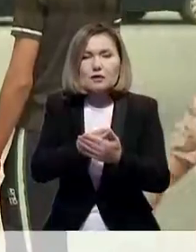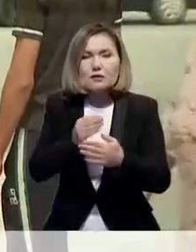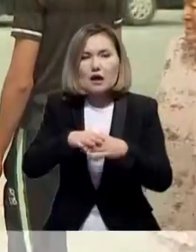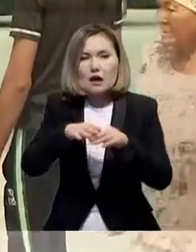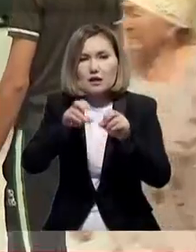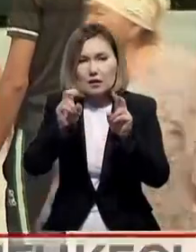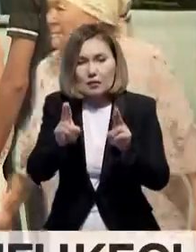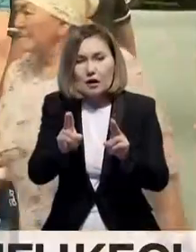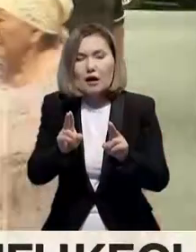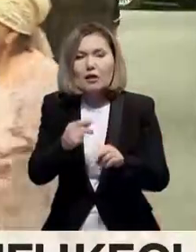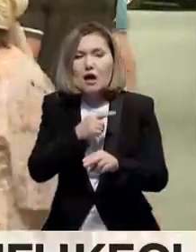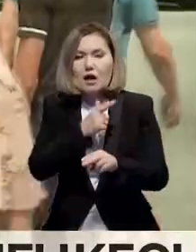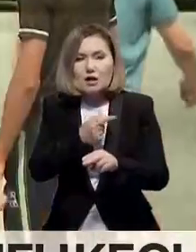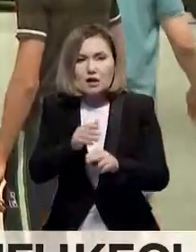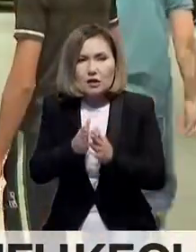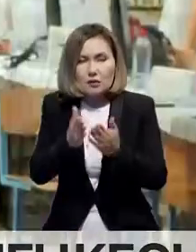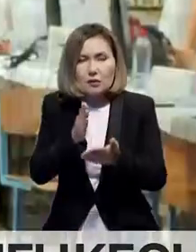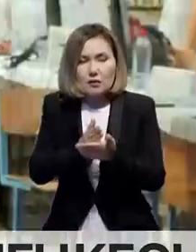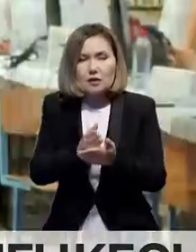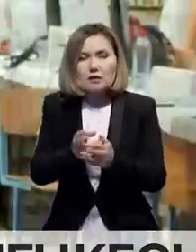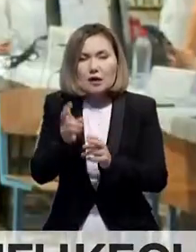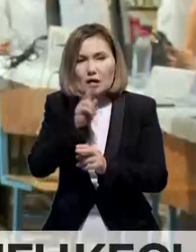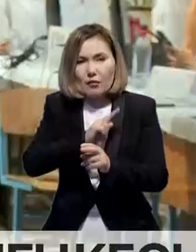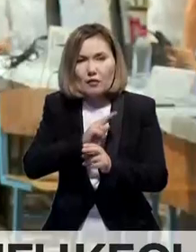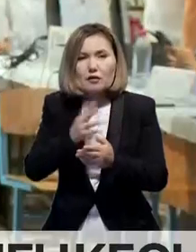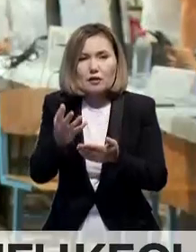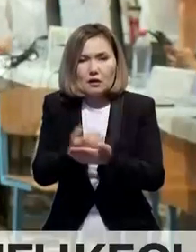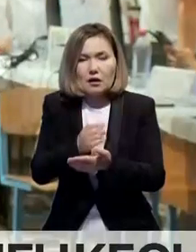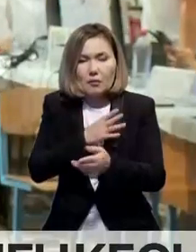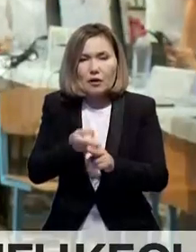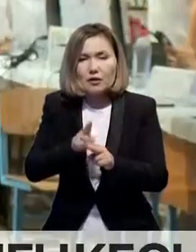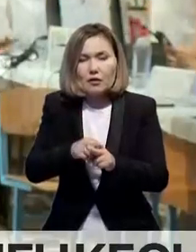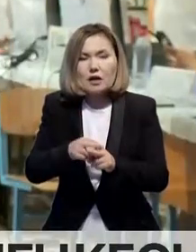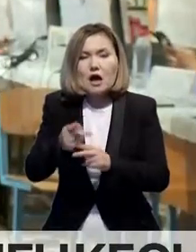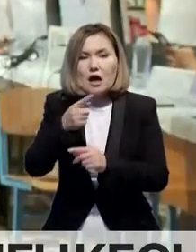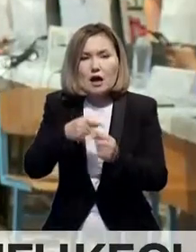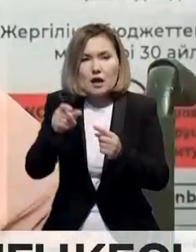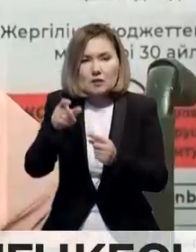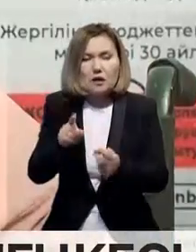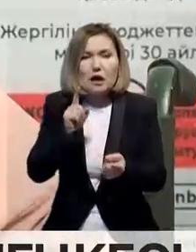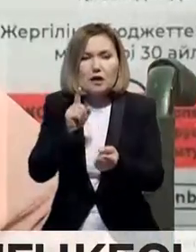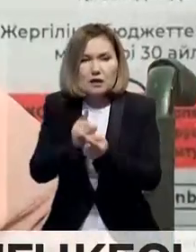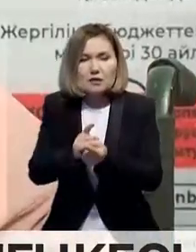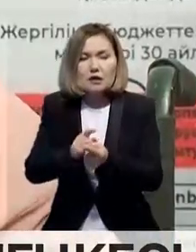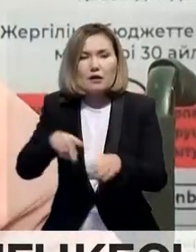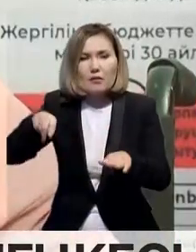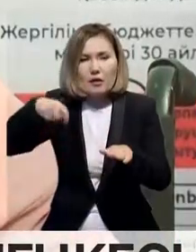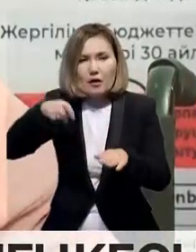жұмыстарды қарастырдық. Тігіншілік бойынша жеке кәсіпкерлермен байланысты.